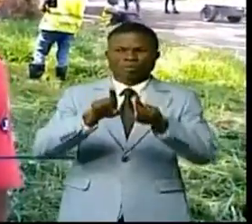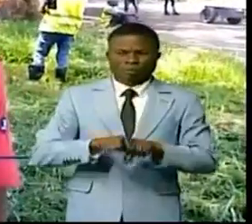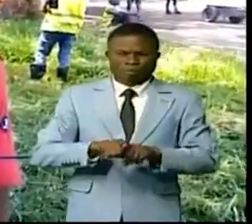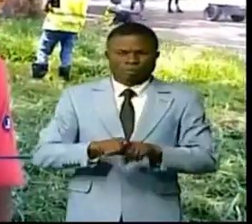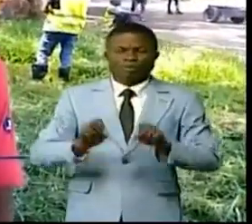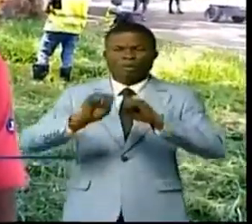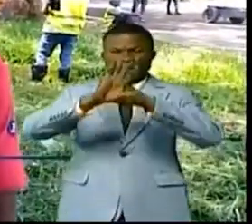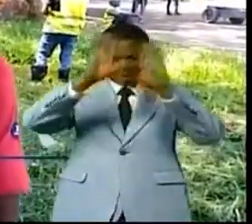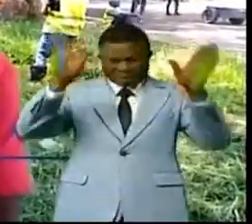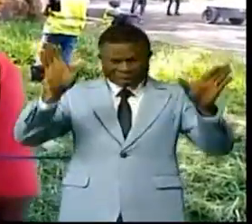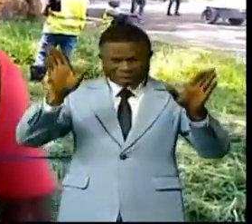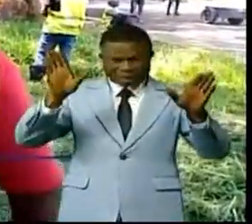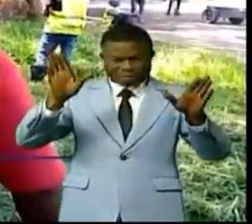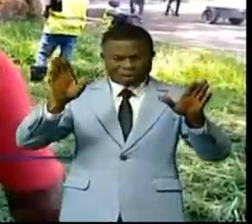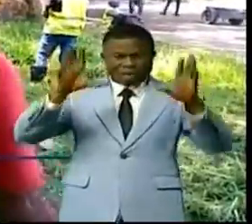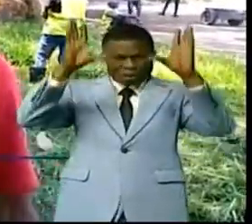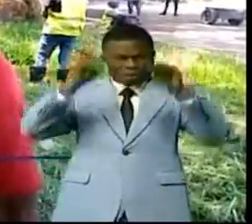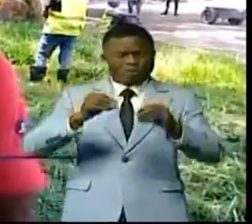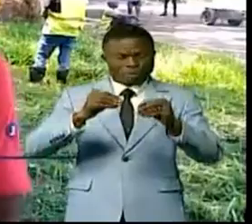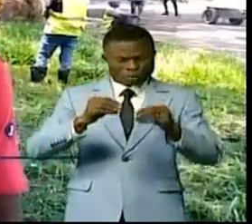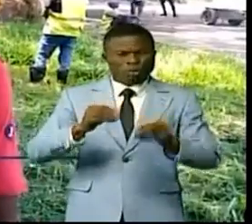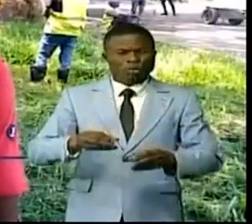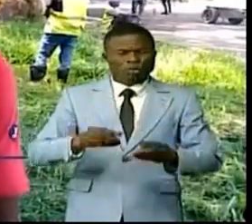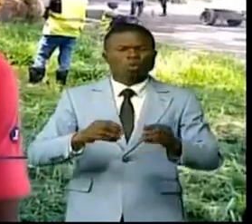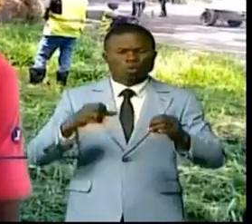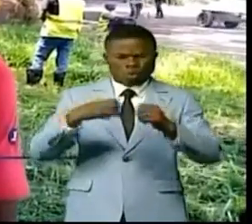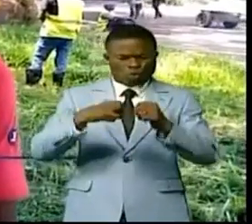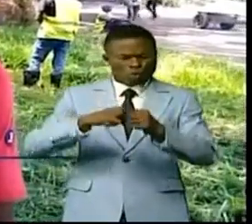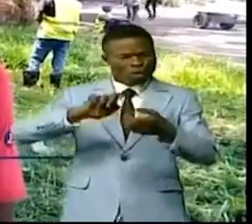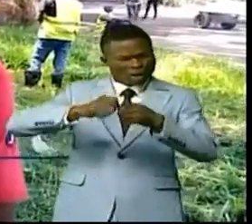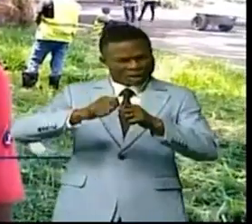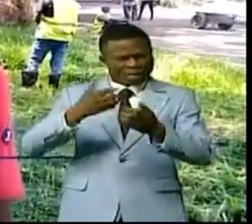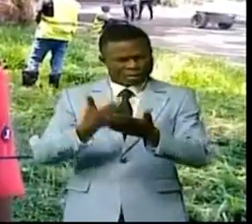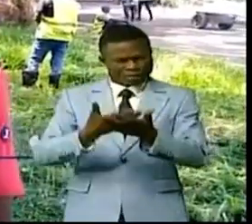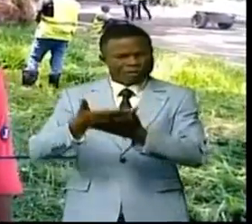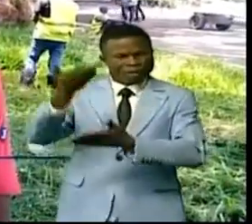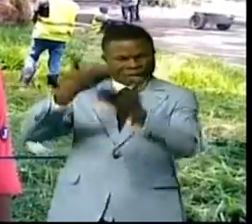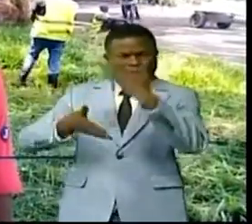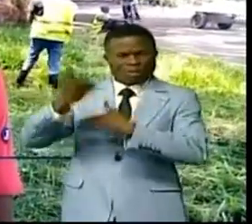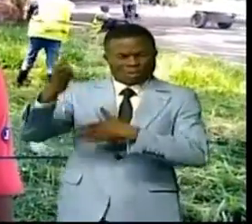lumière, l'éclairage de cette cité qui sera remplacée.